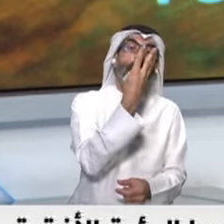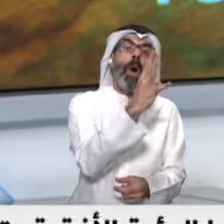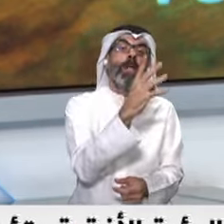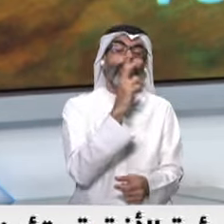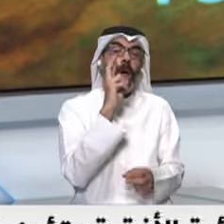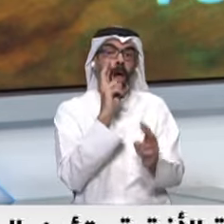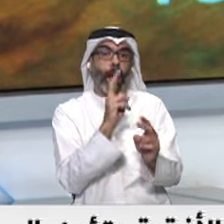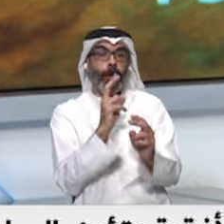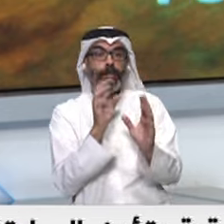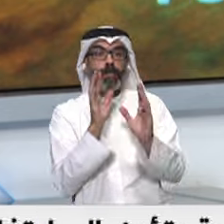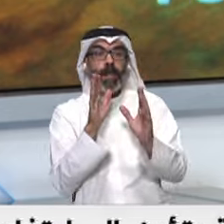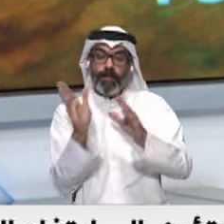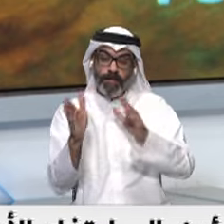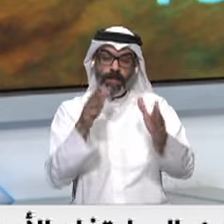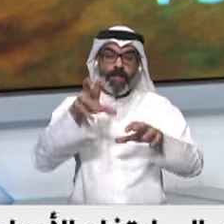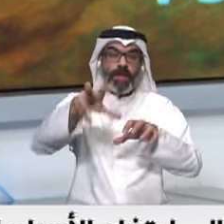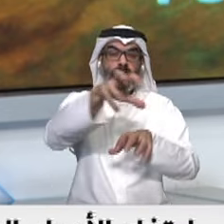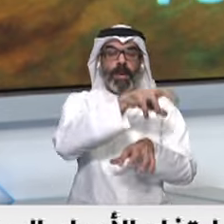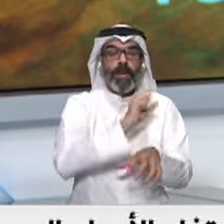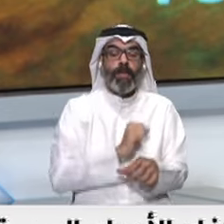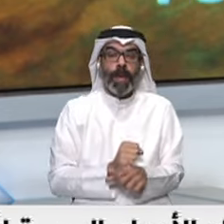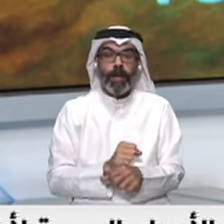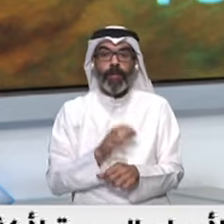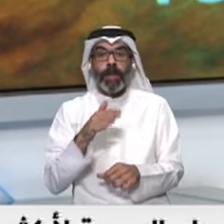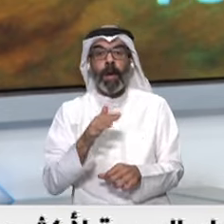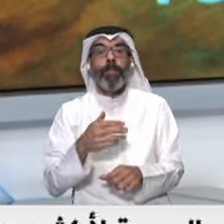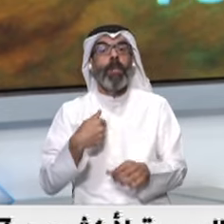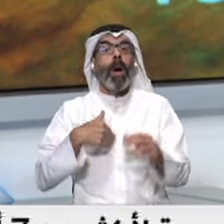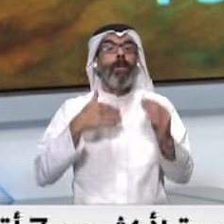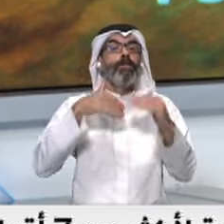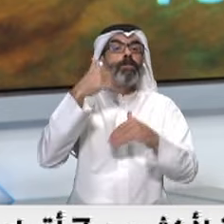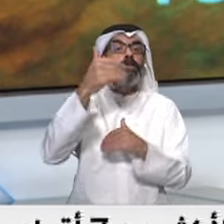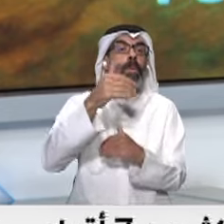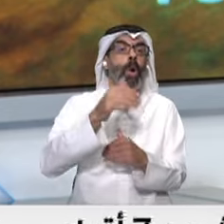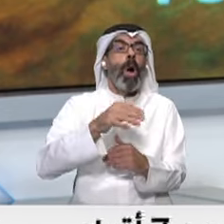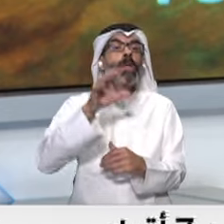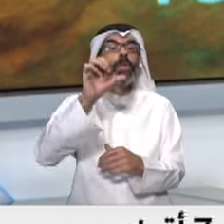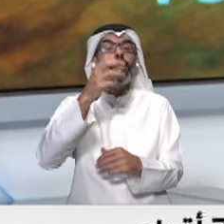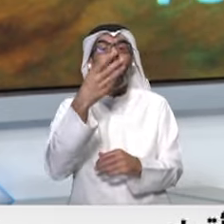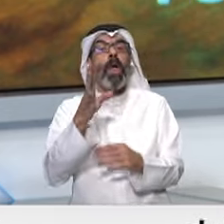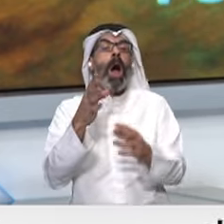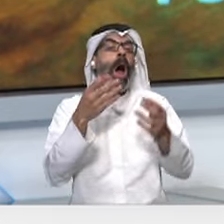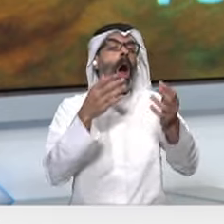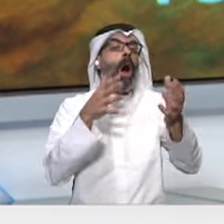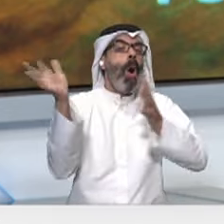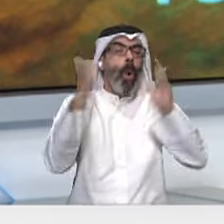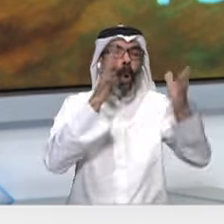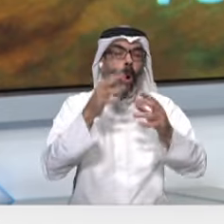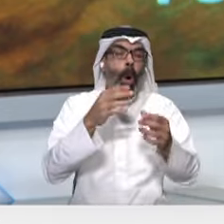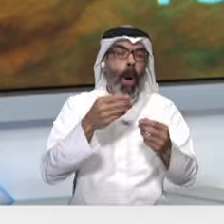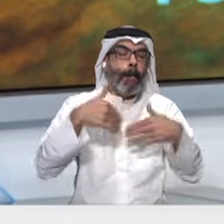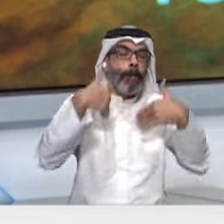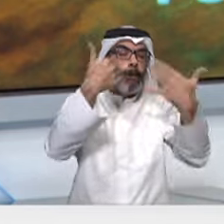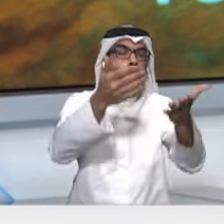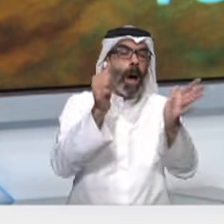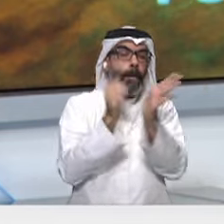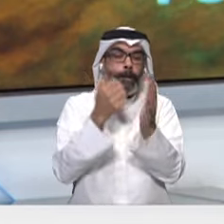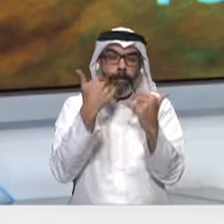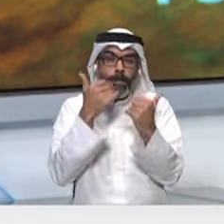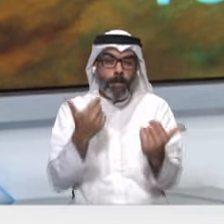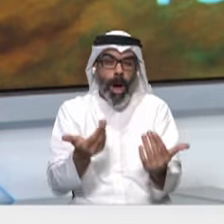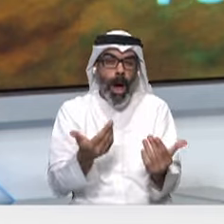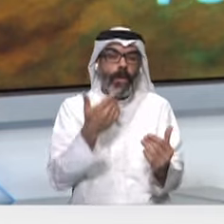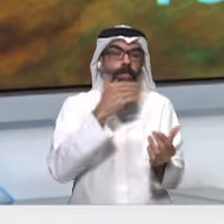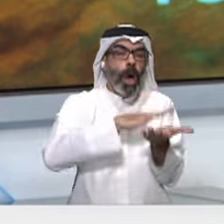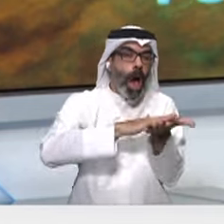درجه مئويه في اغلب المناطق 39 في السالمي مع عبور لبعض السحب فرص لغبار مثار على المناطق الصحراويه والمكشوفه ومنها السالمي